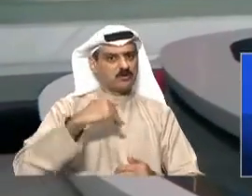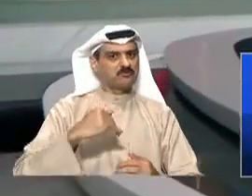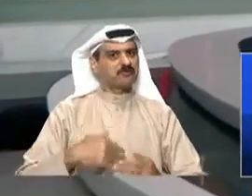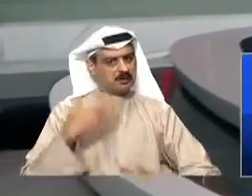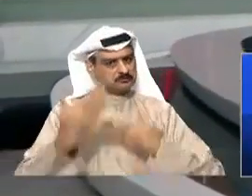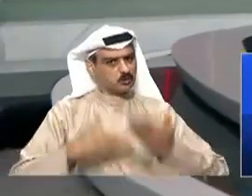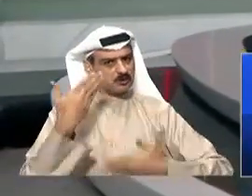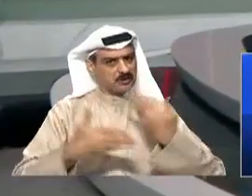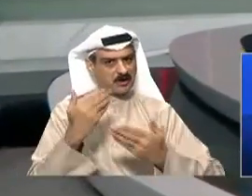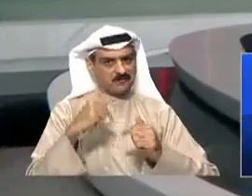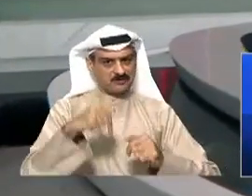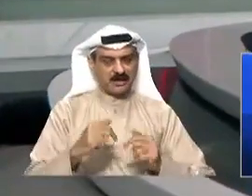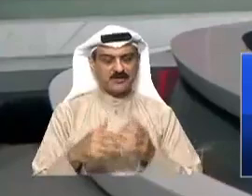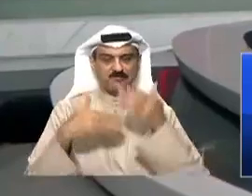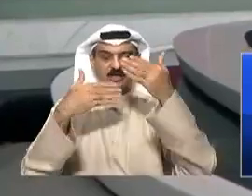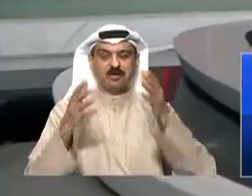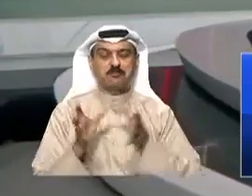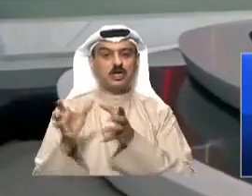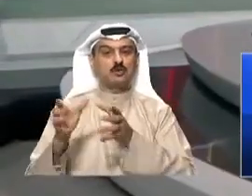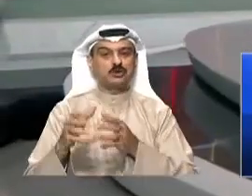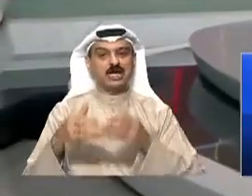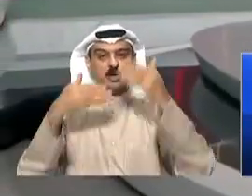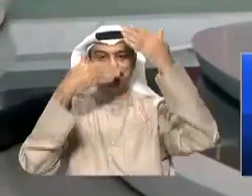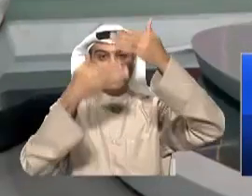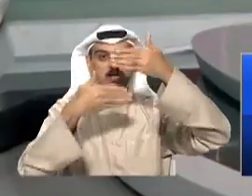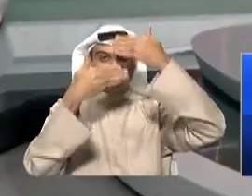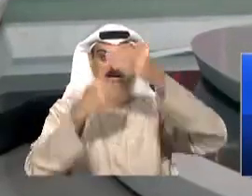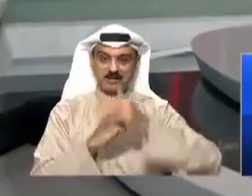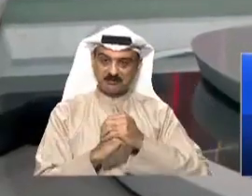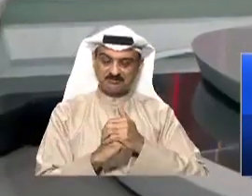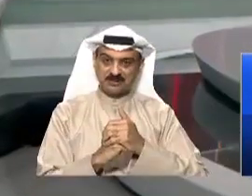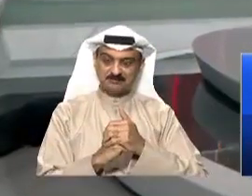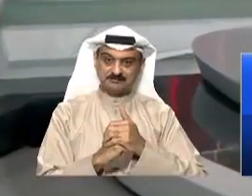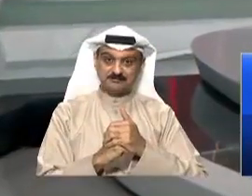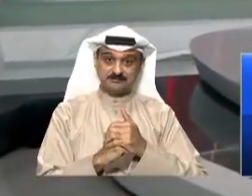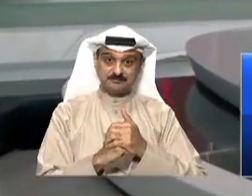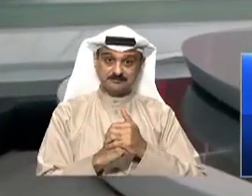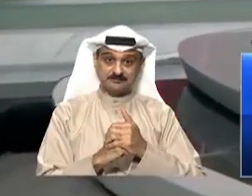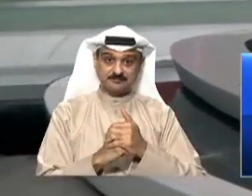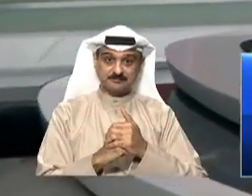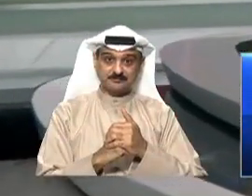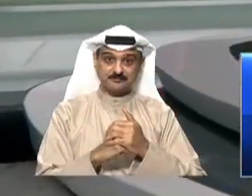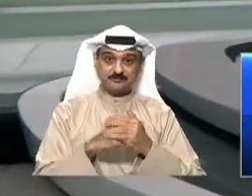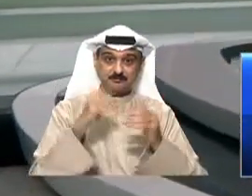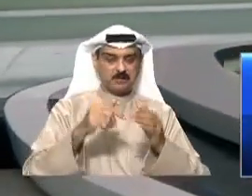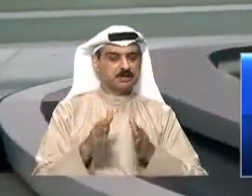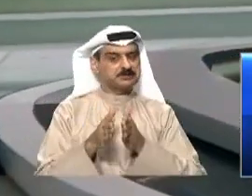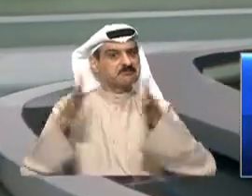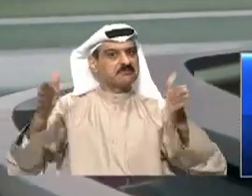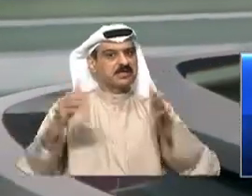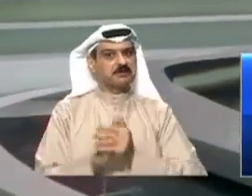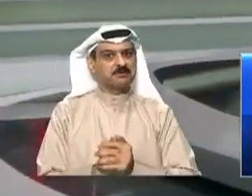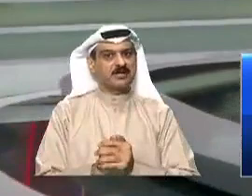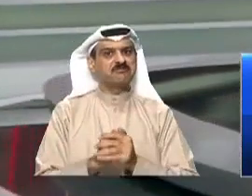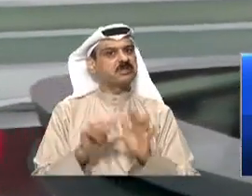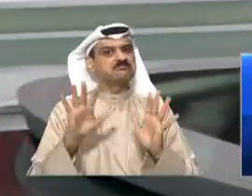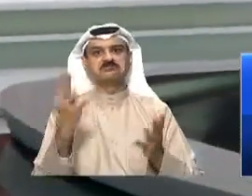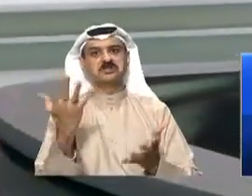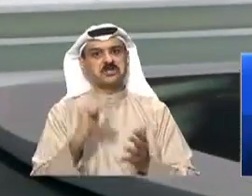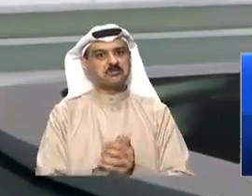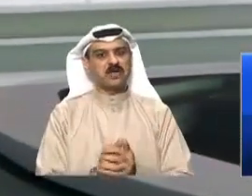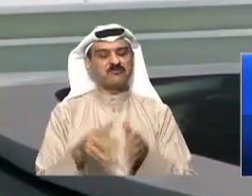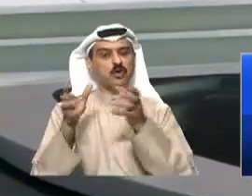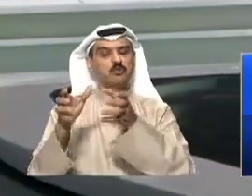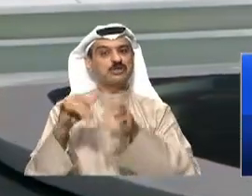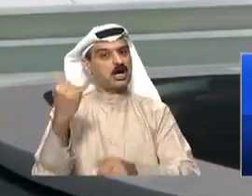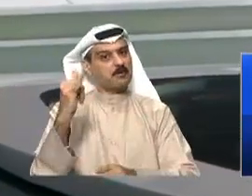لاعب المنتخب المغربي، وبالتالي شفنا يعني هو أعطى الآن يعني سعة أفق لأي منتخب عربي